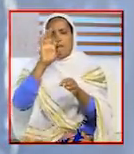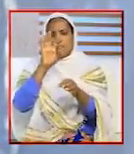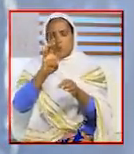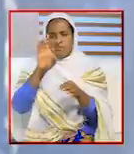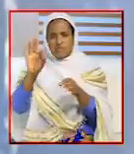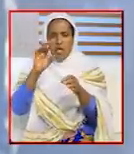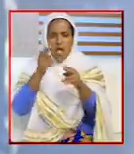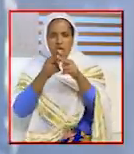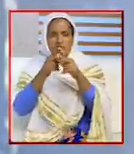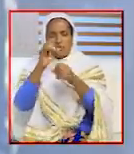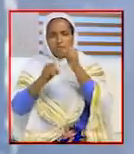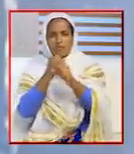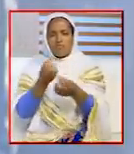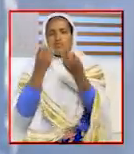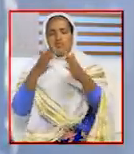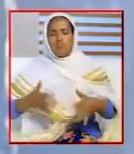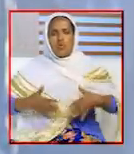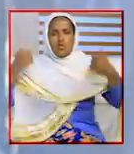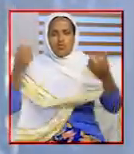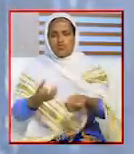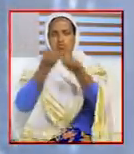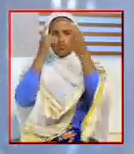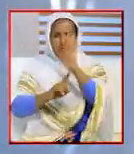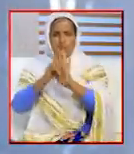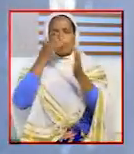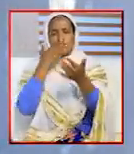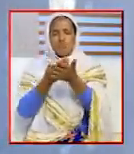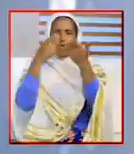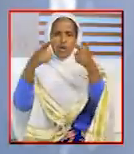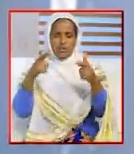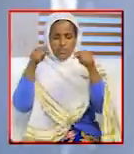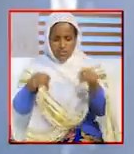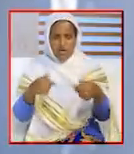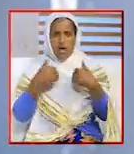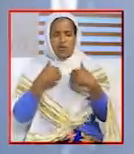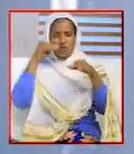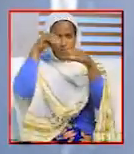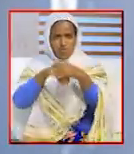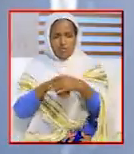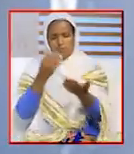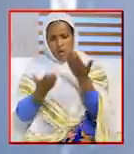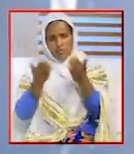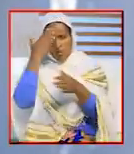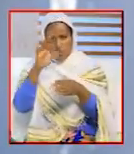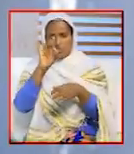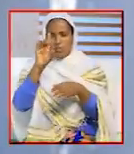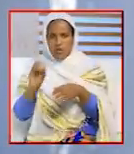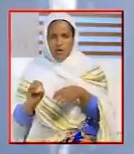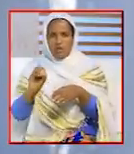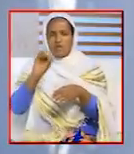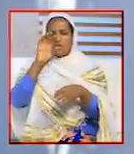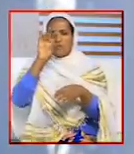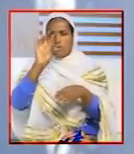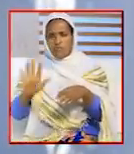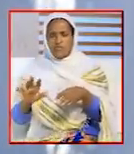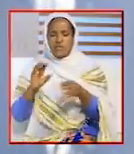ግን ብዙ ወጣቶች ፈርተውበታል። ጥሩ አጋጣሚ ነው። እዚህ ካለነው ውስጥ ምናልባት አላውቅም 80%